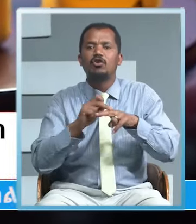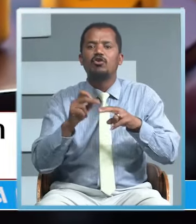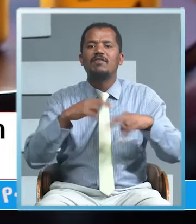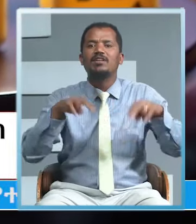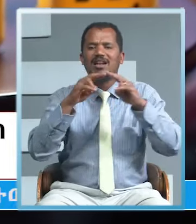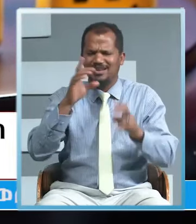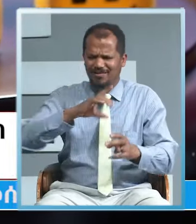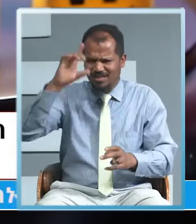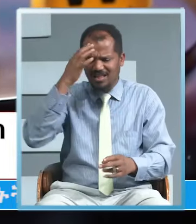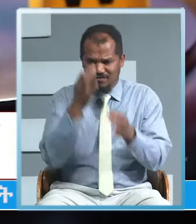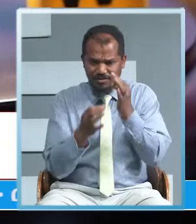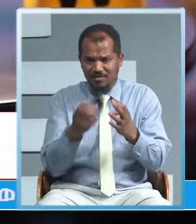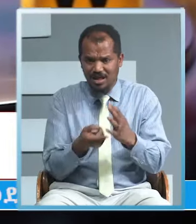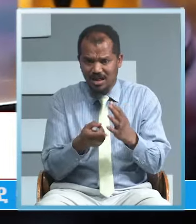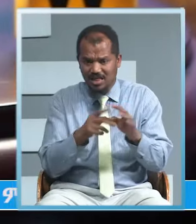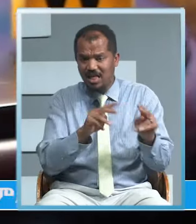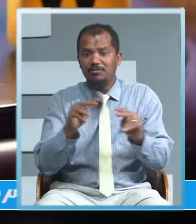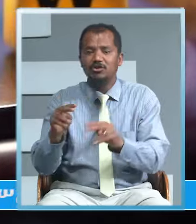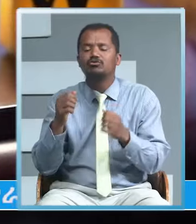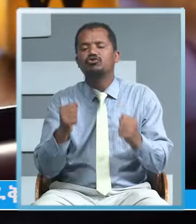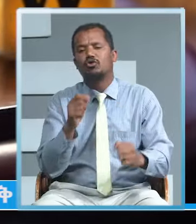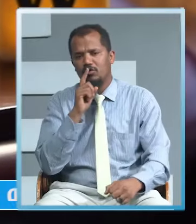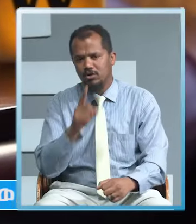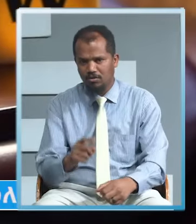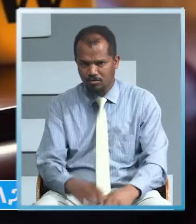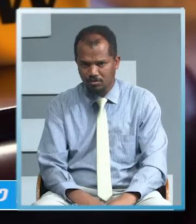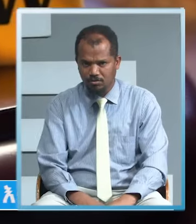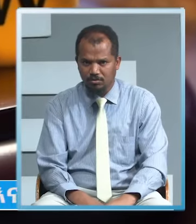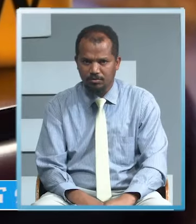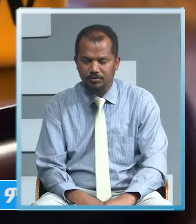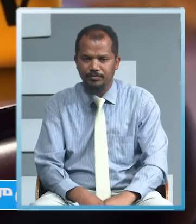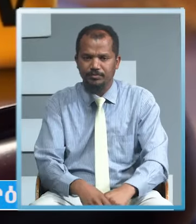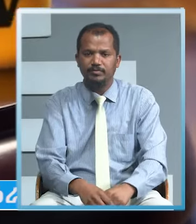የፌደራል ከፍተኛ ፍርድ ቤት አራተኛ ምድብ ችሎት ነው።